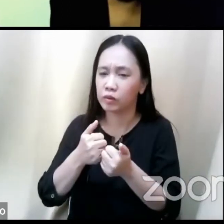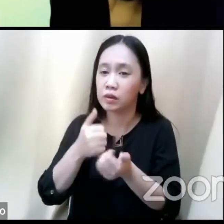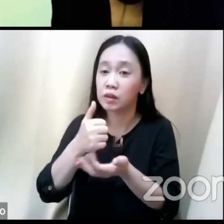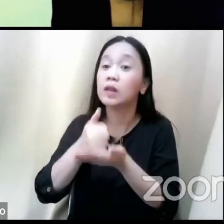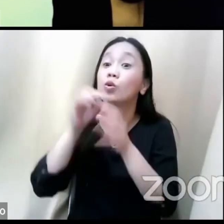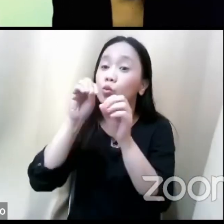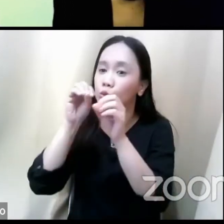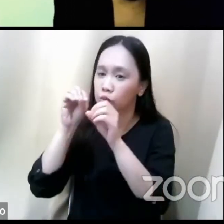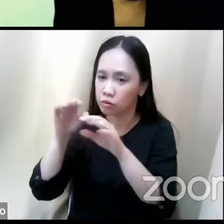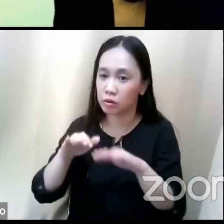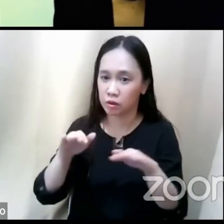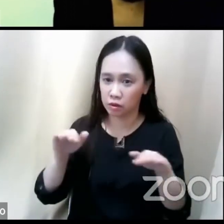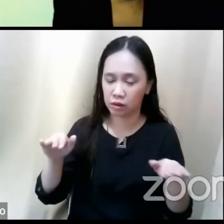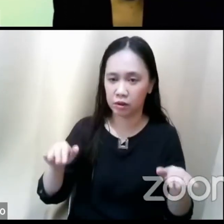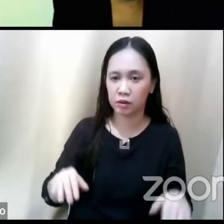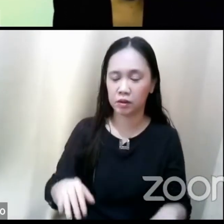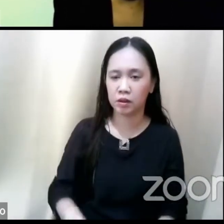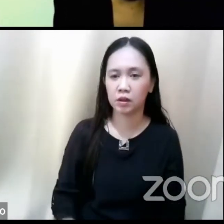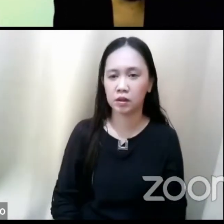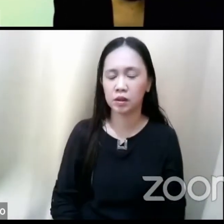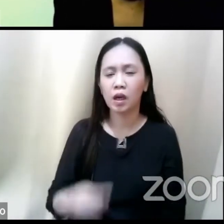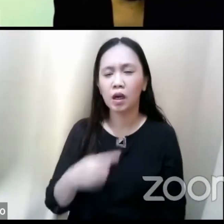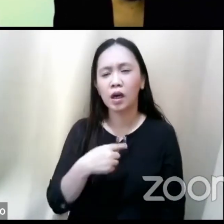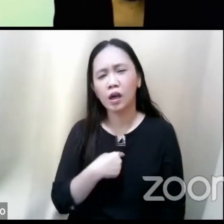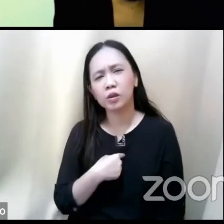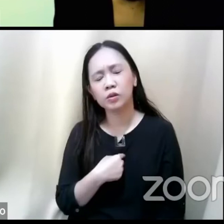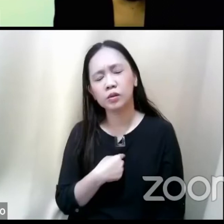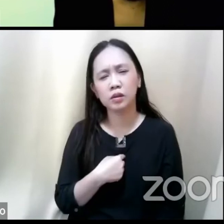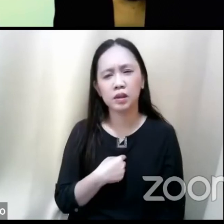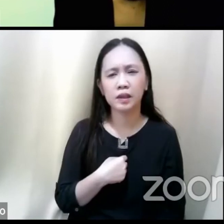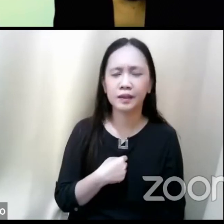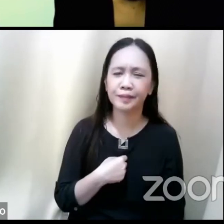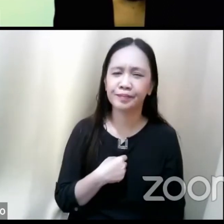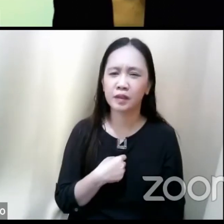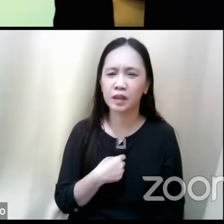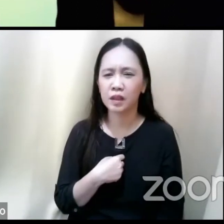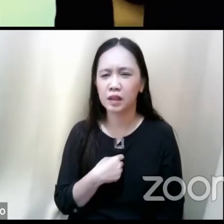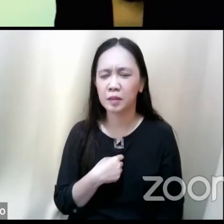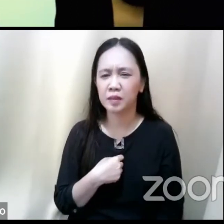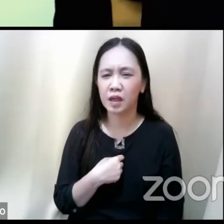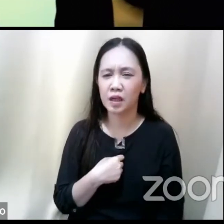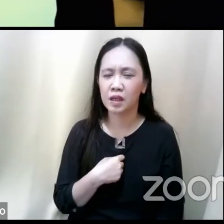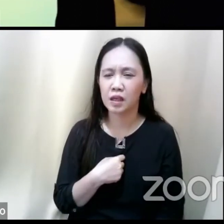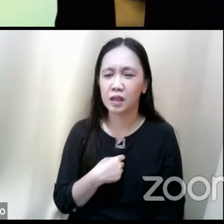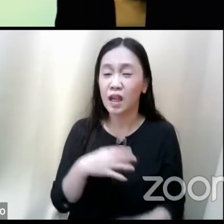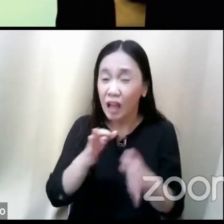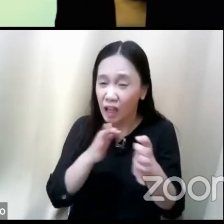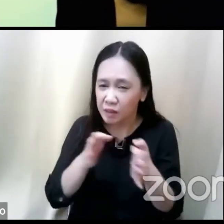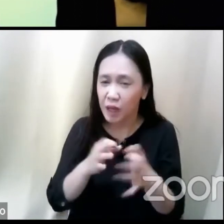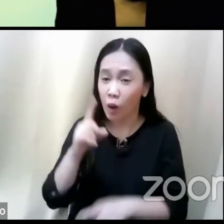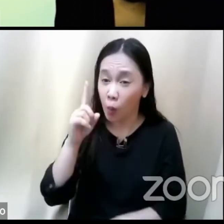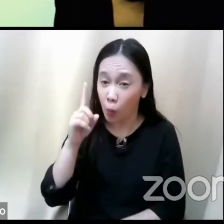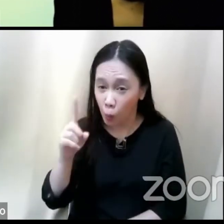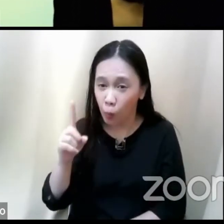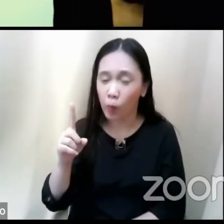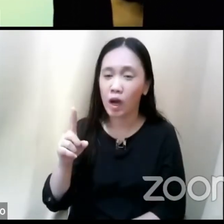So on my end, hindi ko siya mabibigyan na parang isang sombrero na one size fits all, no?